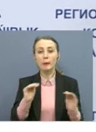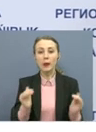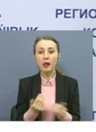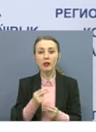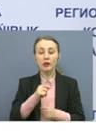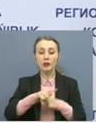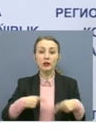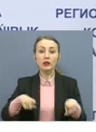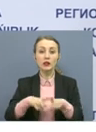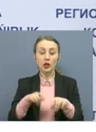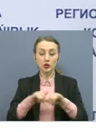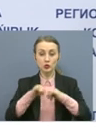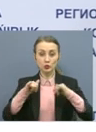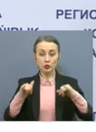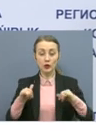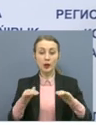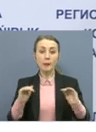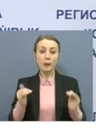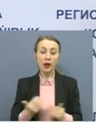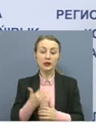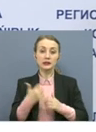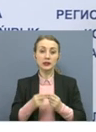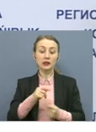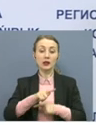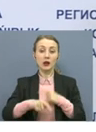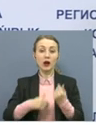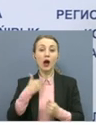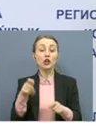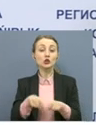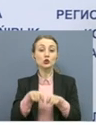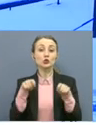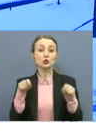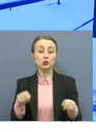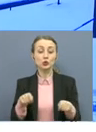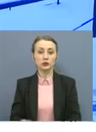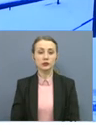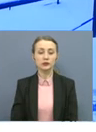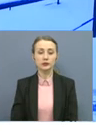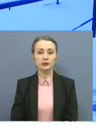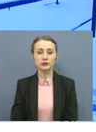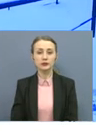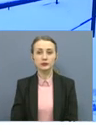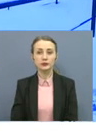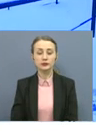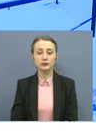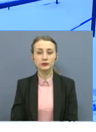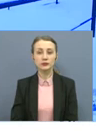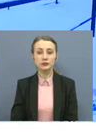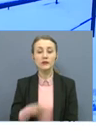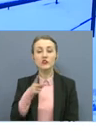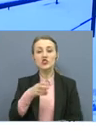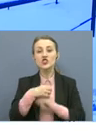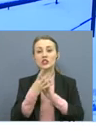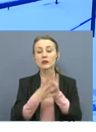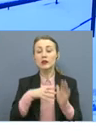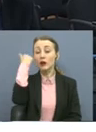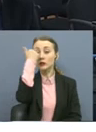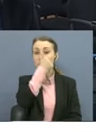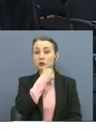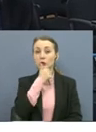Бұл өткен жылмен салыстырғанда 1,5 есеге өскен. Бурабай ауданында былтыр 135 орындық интернатмен